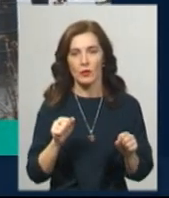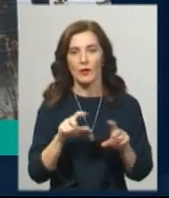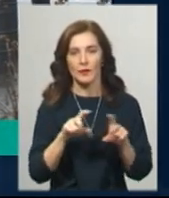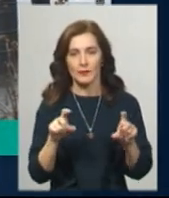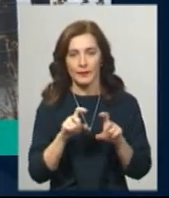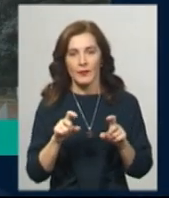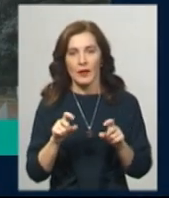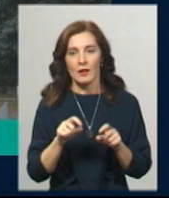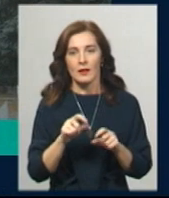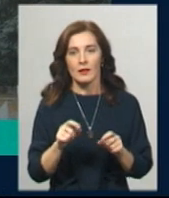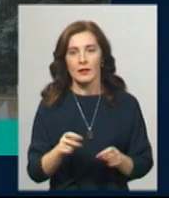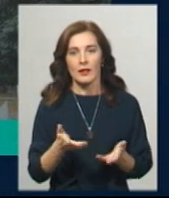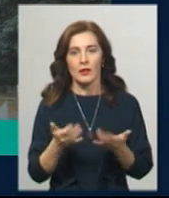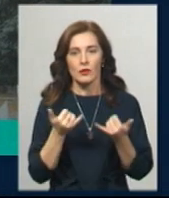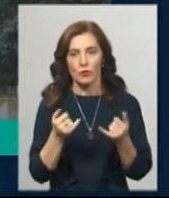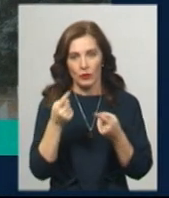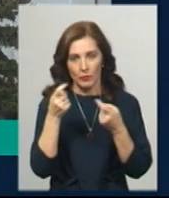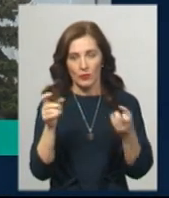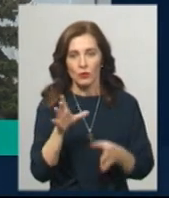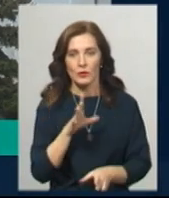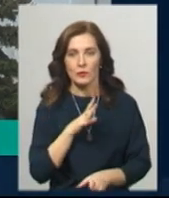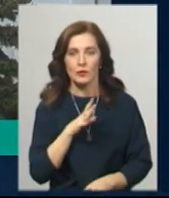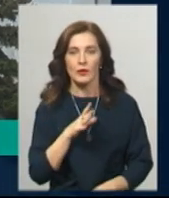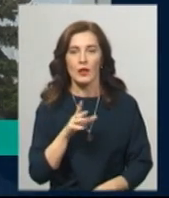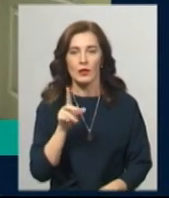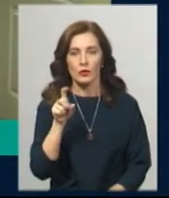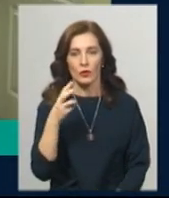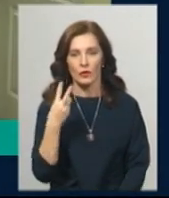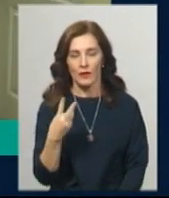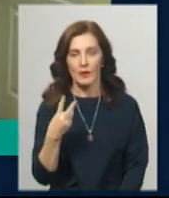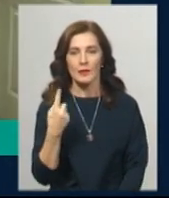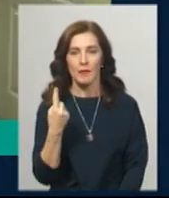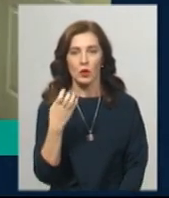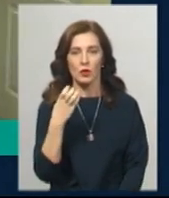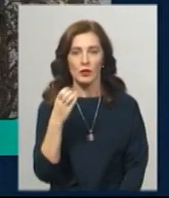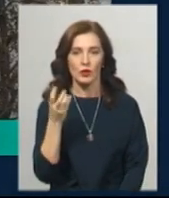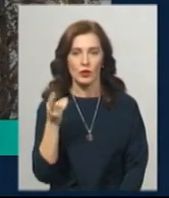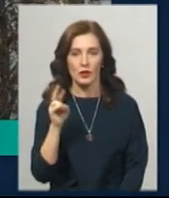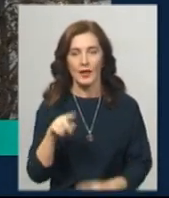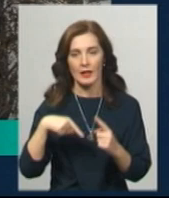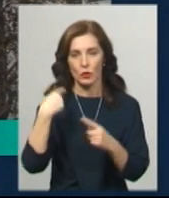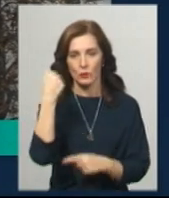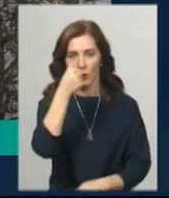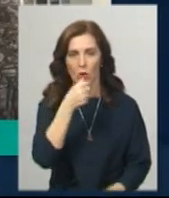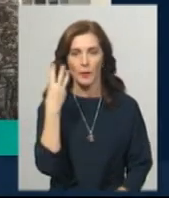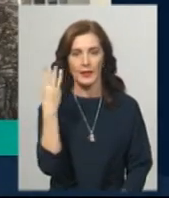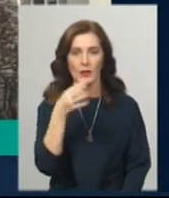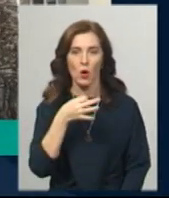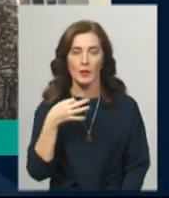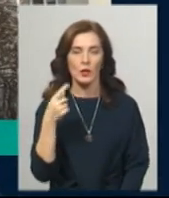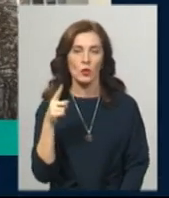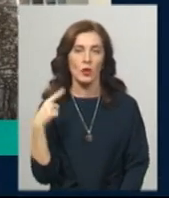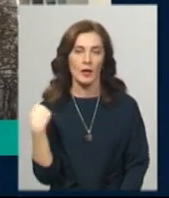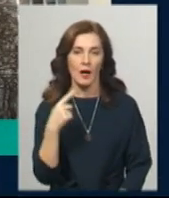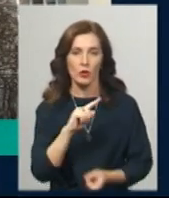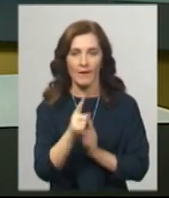про замінування яких надійшло сьогодні повідомлення на лінію 102. З 1 січня наступного року Хмельницьку обласну лікарню